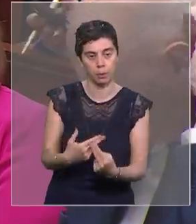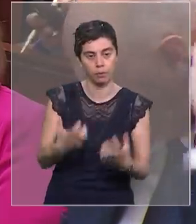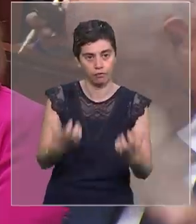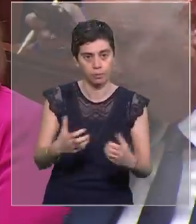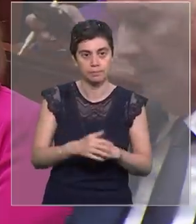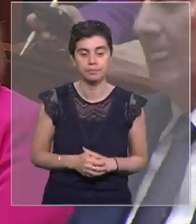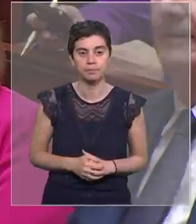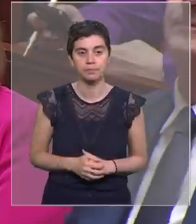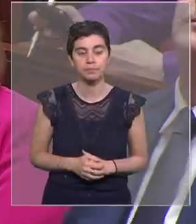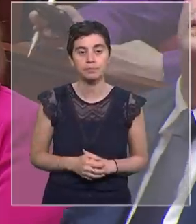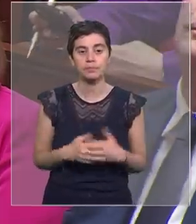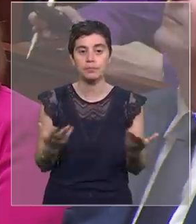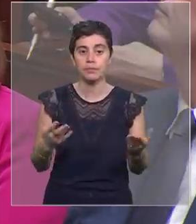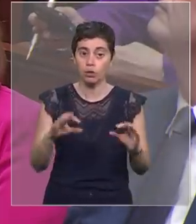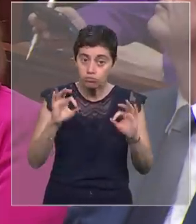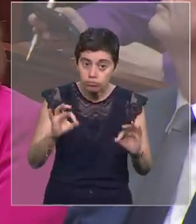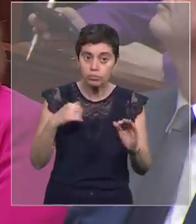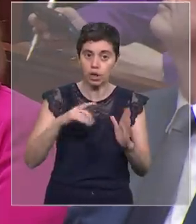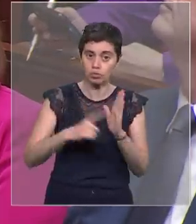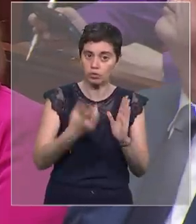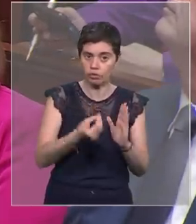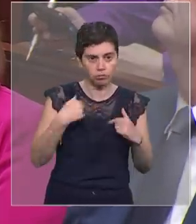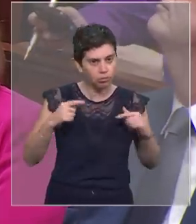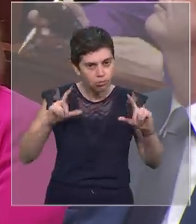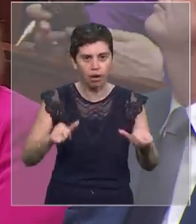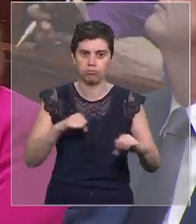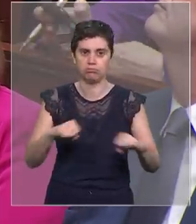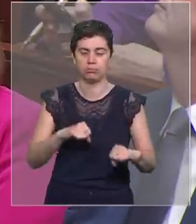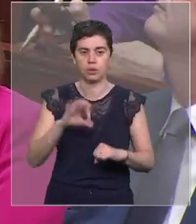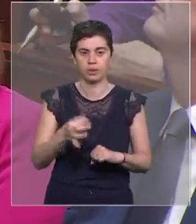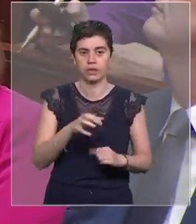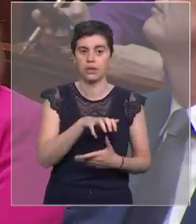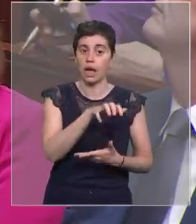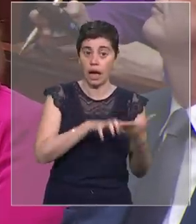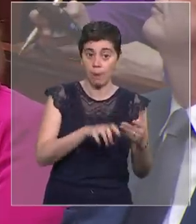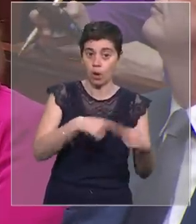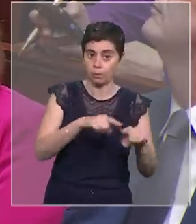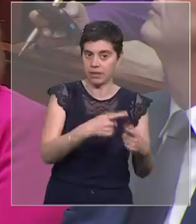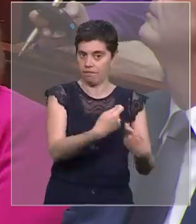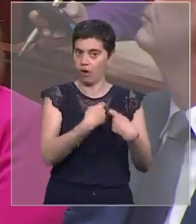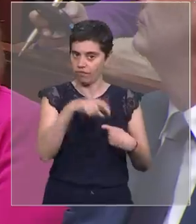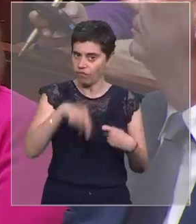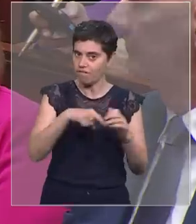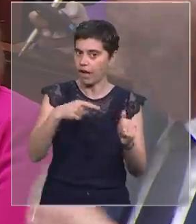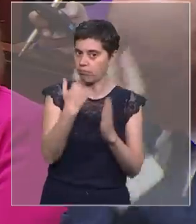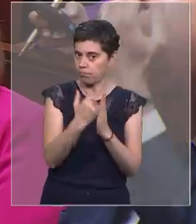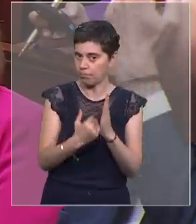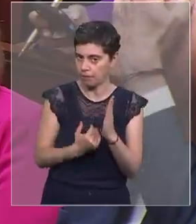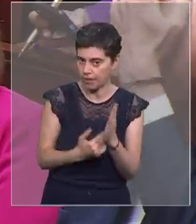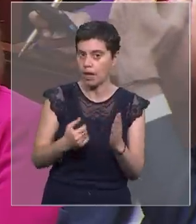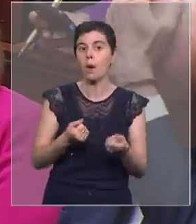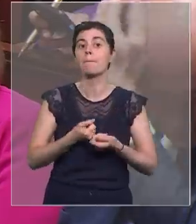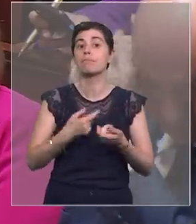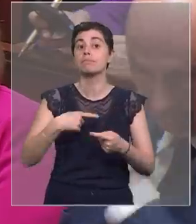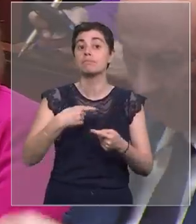importante. Nous sommes donc au rendez-vous des droits des enfants. Le rapport du comité nous oblige. Nous serons continués dans les prochaines années à